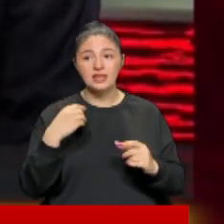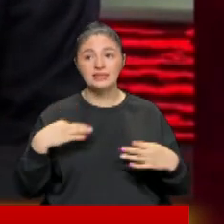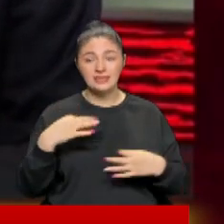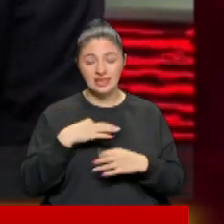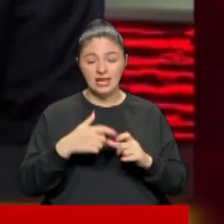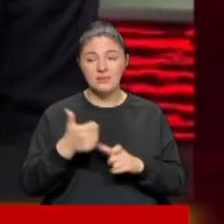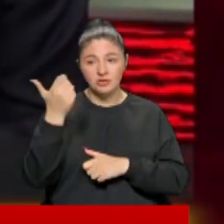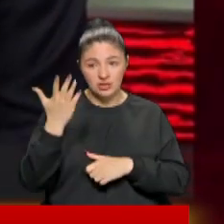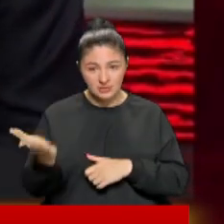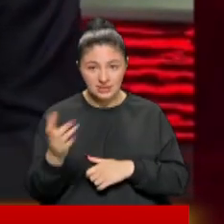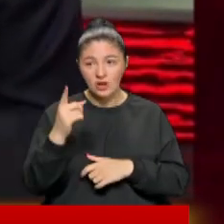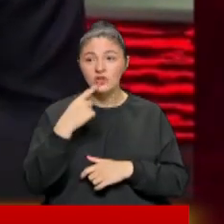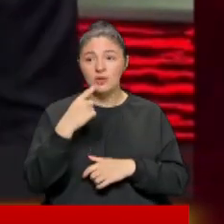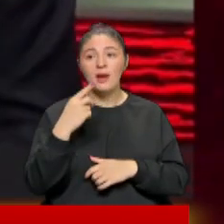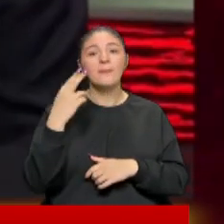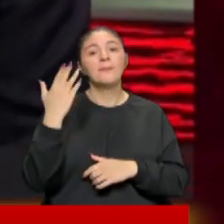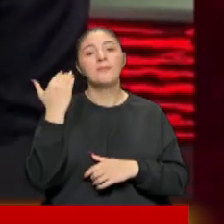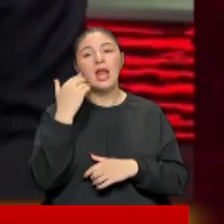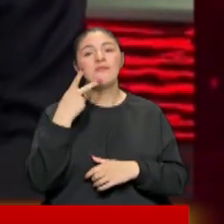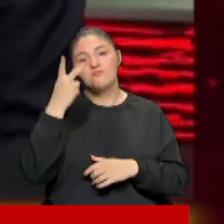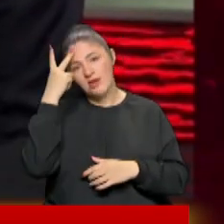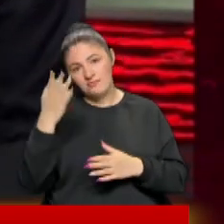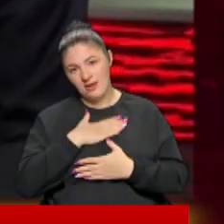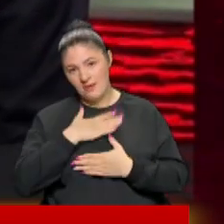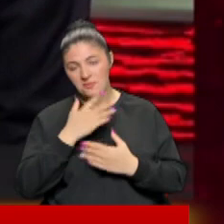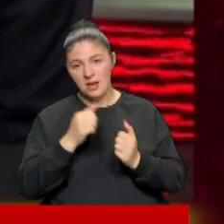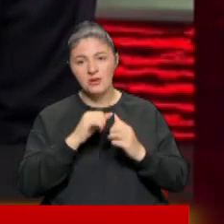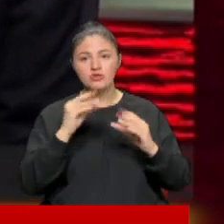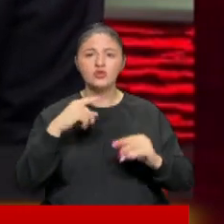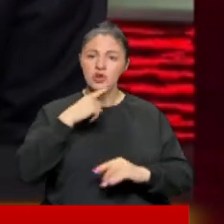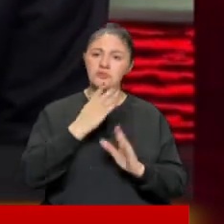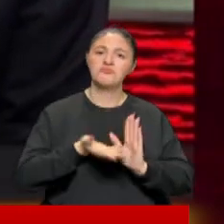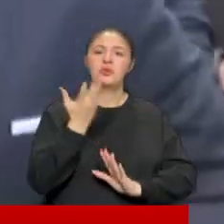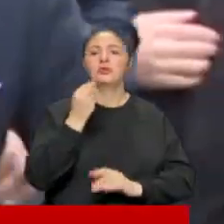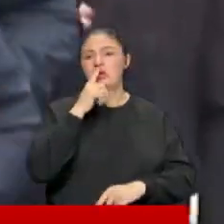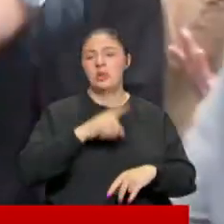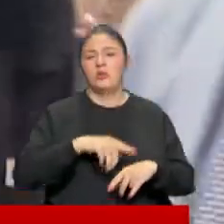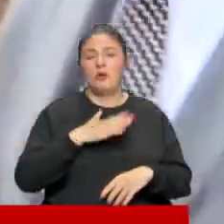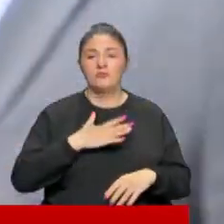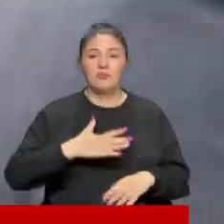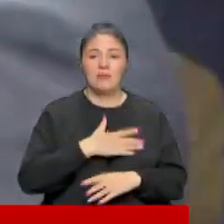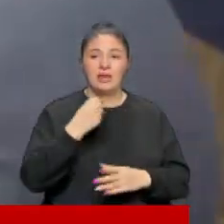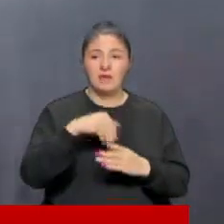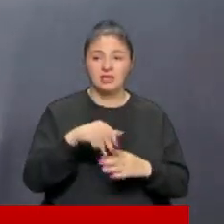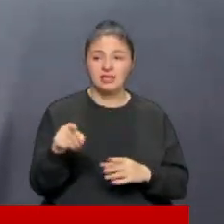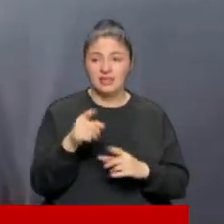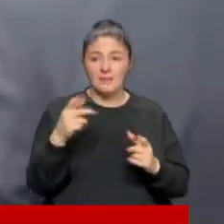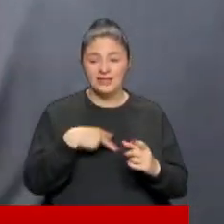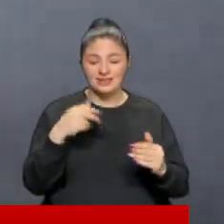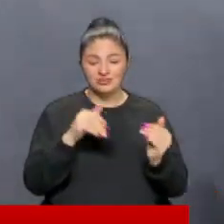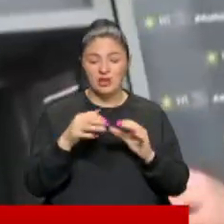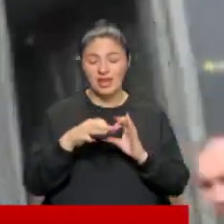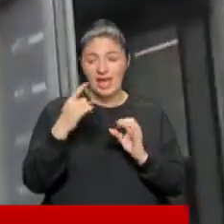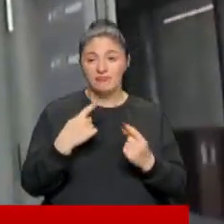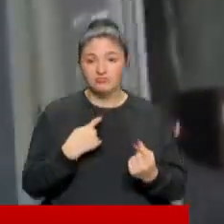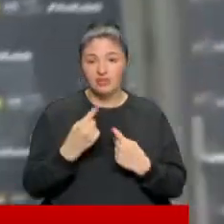başkanımızla onun deyimiyle Meral Ablamla beraber pek çok zorluğu aşacağını inanıyorum CHP ile iyi parti arasında yerel seçime ilişkin